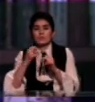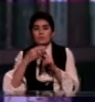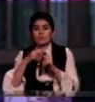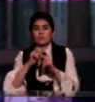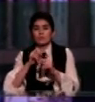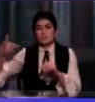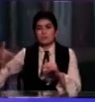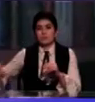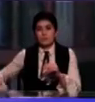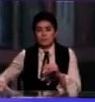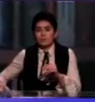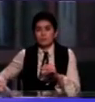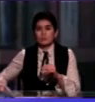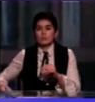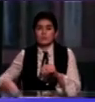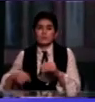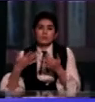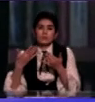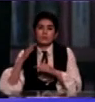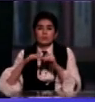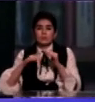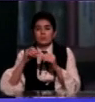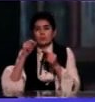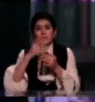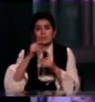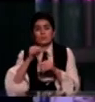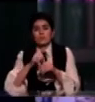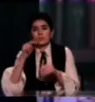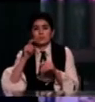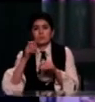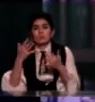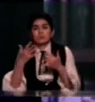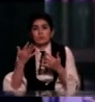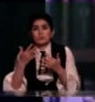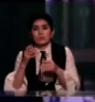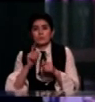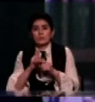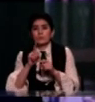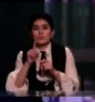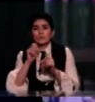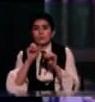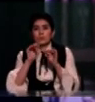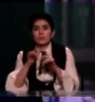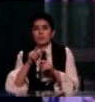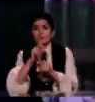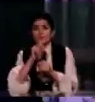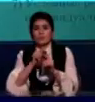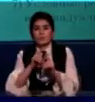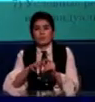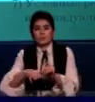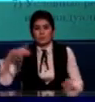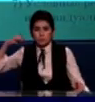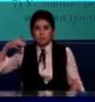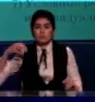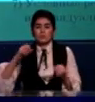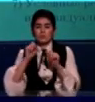Например, вы укололи иголкой палец. Какой у вас рефлекс? Что вы делаете? Вы отдергиваете,